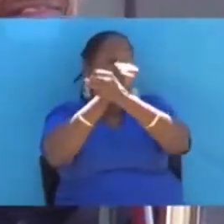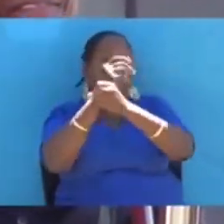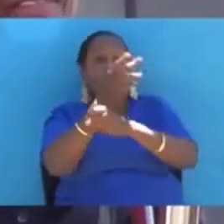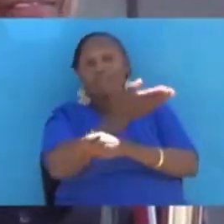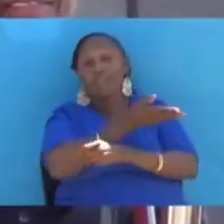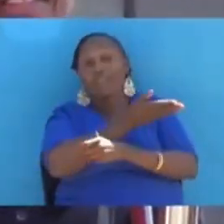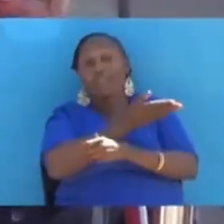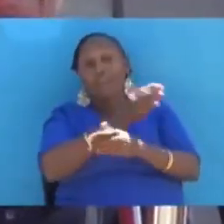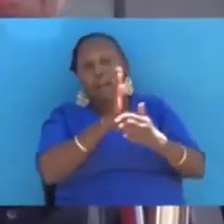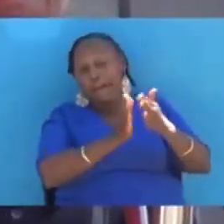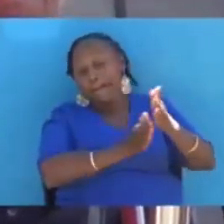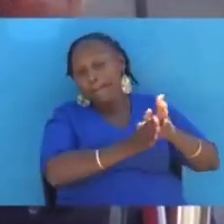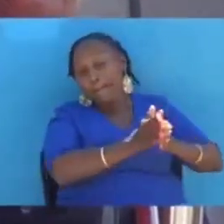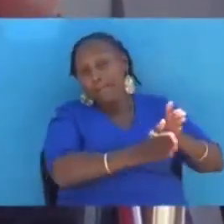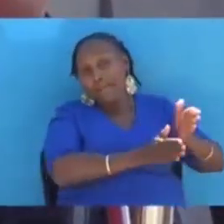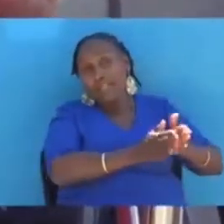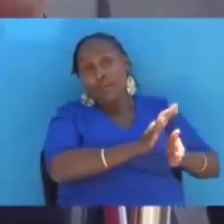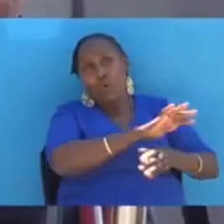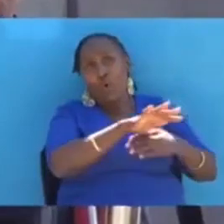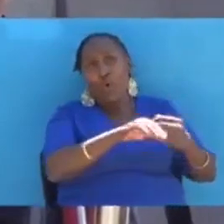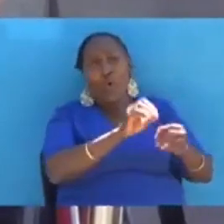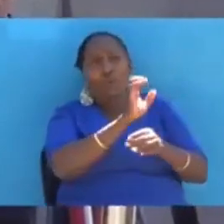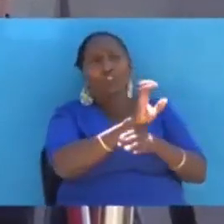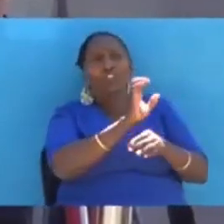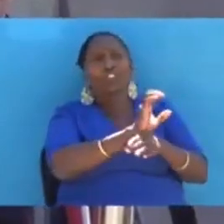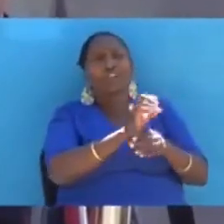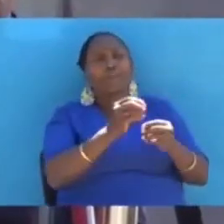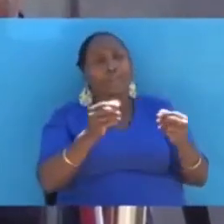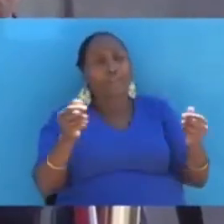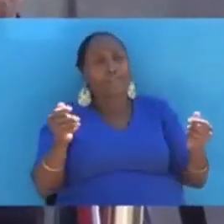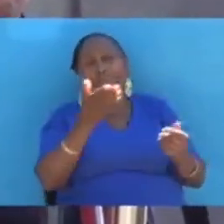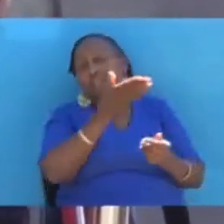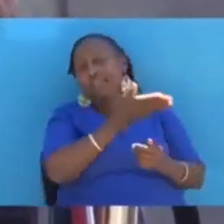mwenye kupanga maneno yote ya kanisa hapo ikulu.